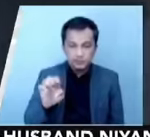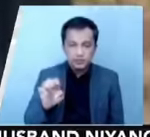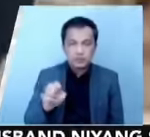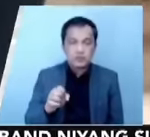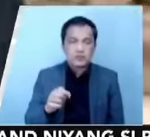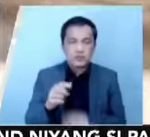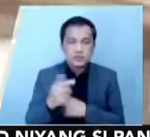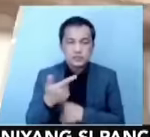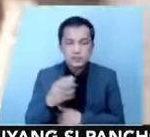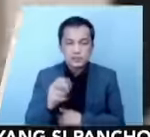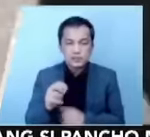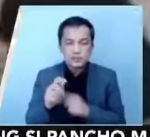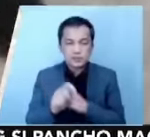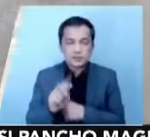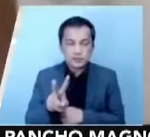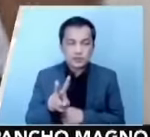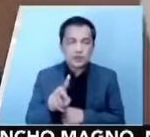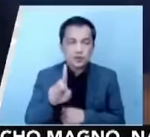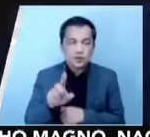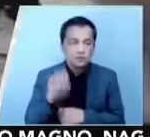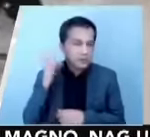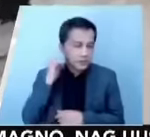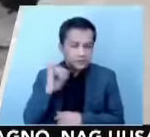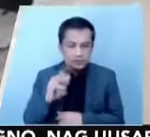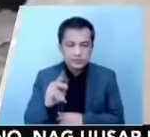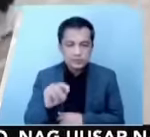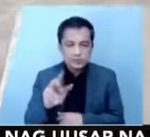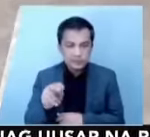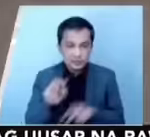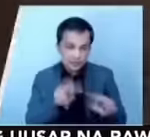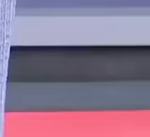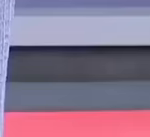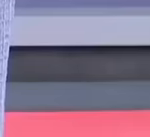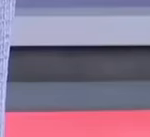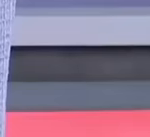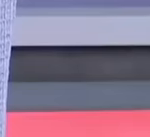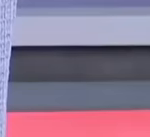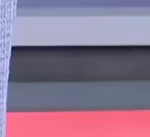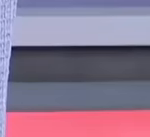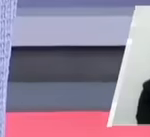John D. Esteban, nakatutok 24 oras.